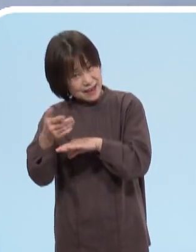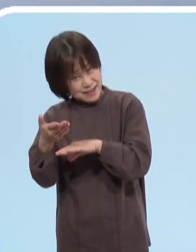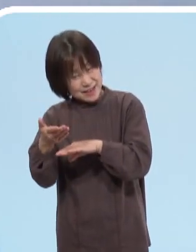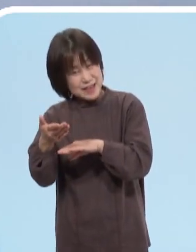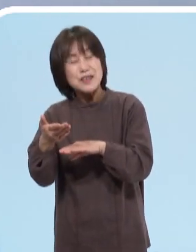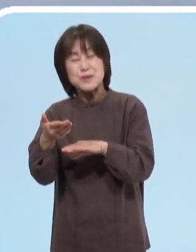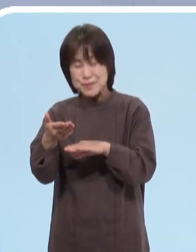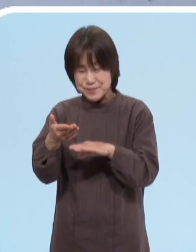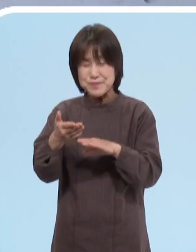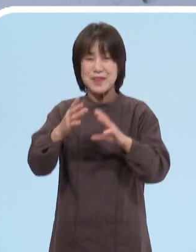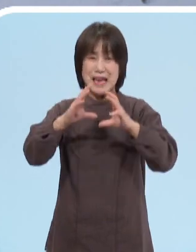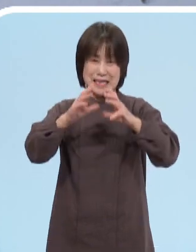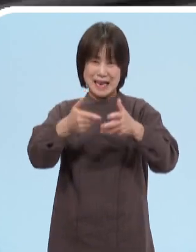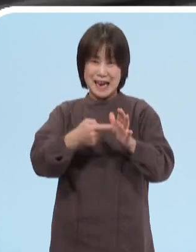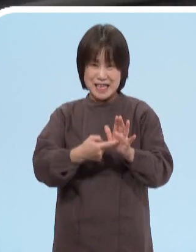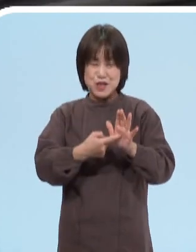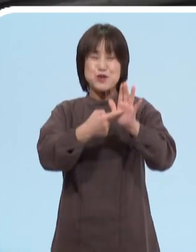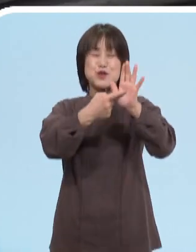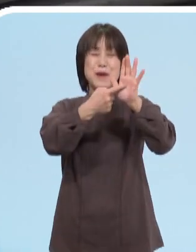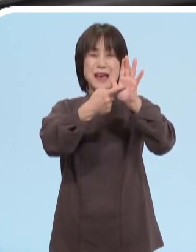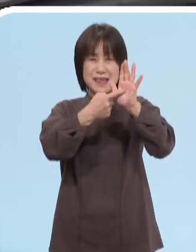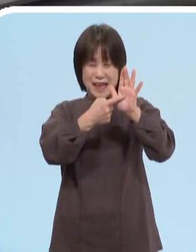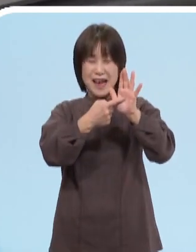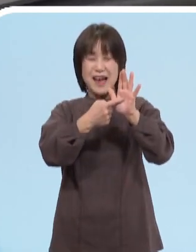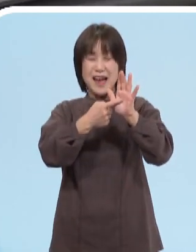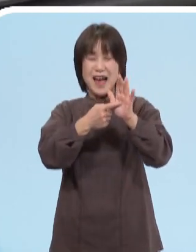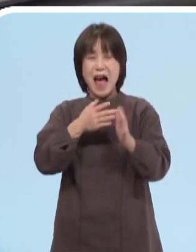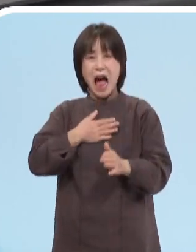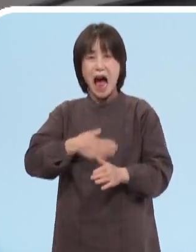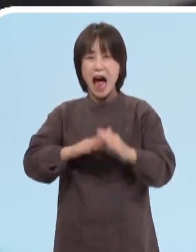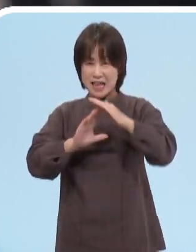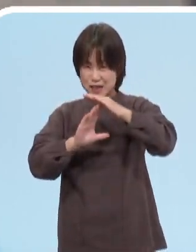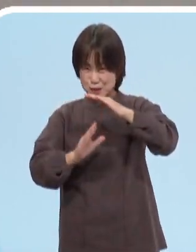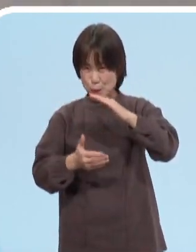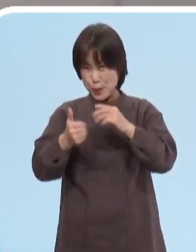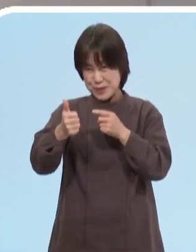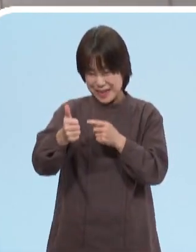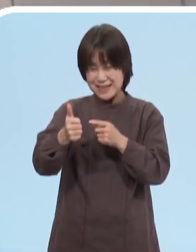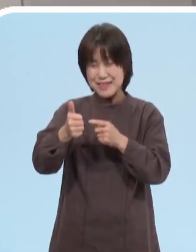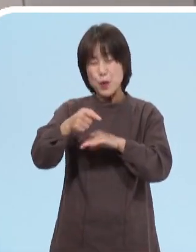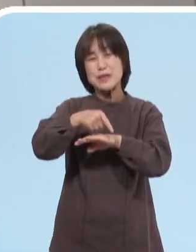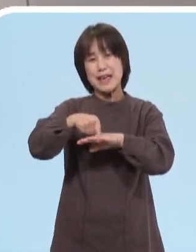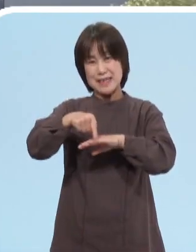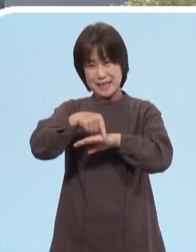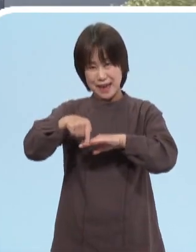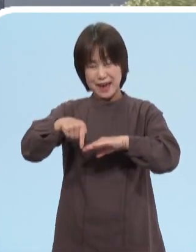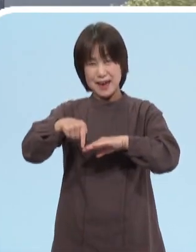そうです、世界的建築家安藤忠雄先生の作品です。 やっぱり